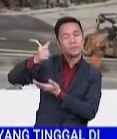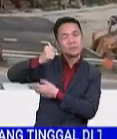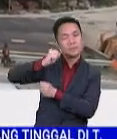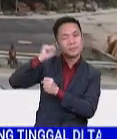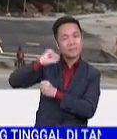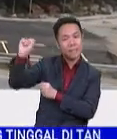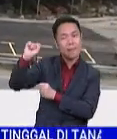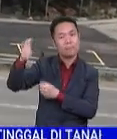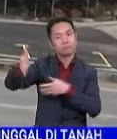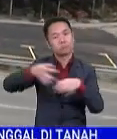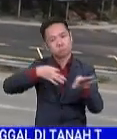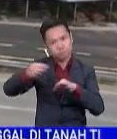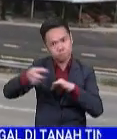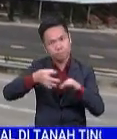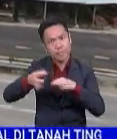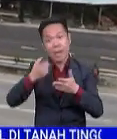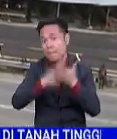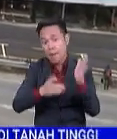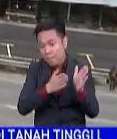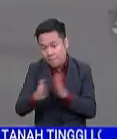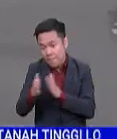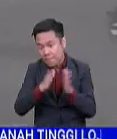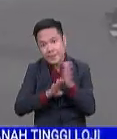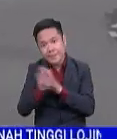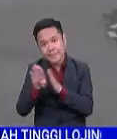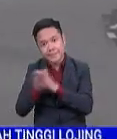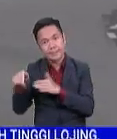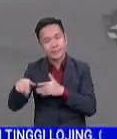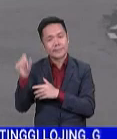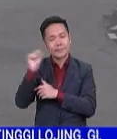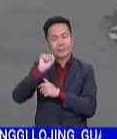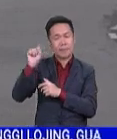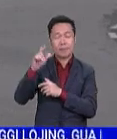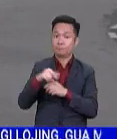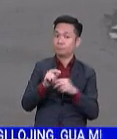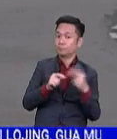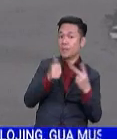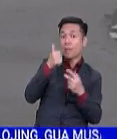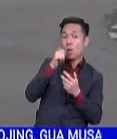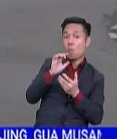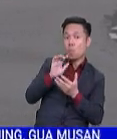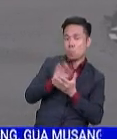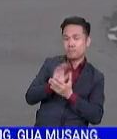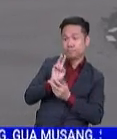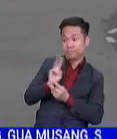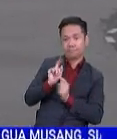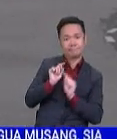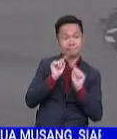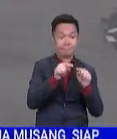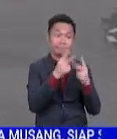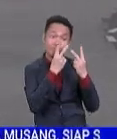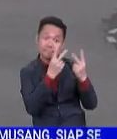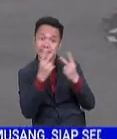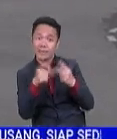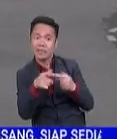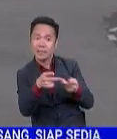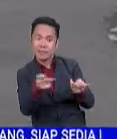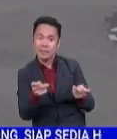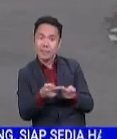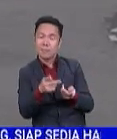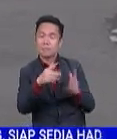Safar untung pagi tadi itulah mahfuzi dan istri topwan Khadijah Muhammad Noor pula melawan pekan